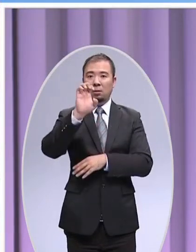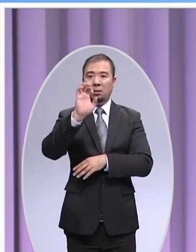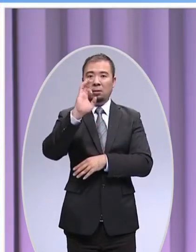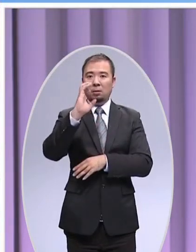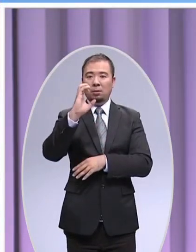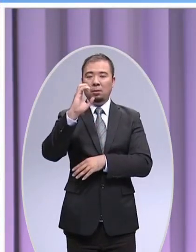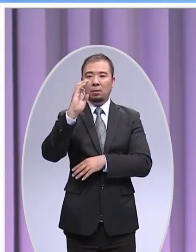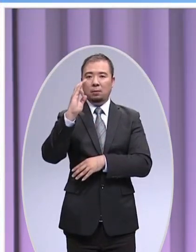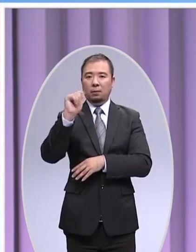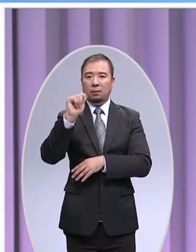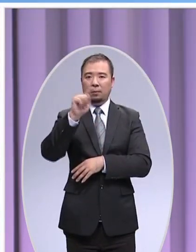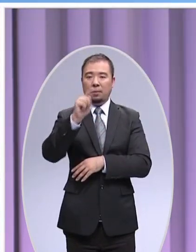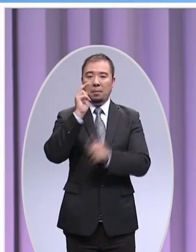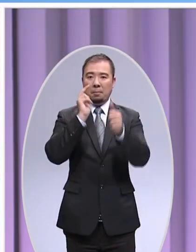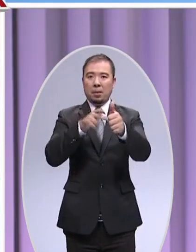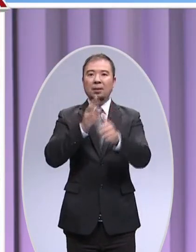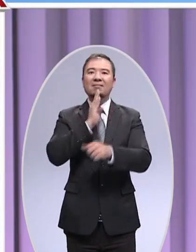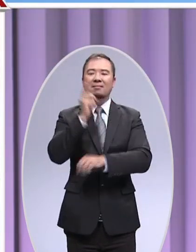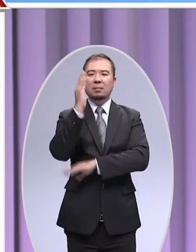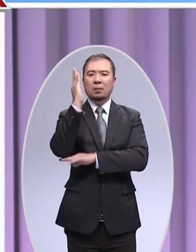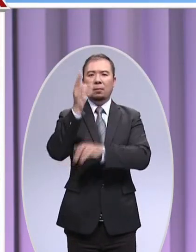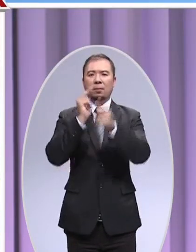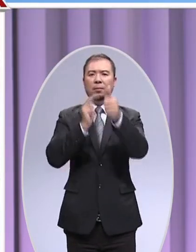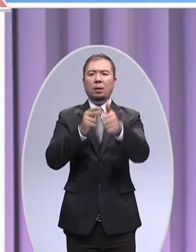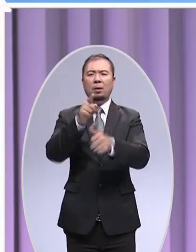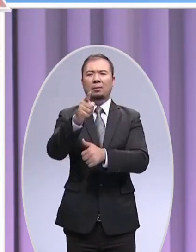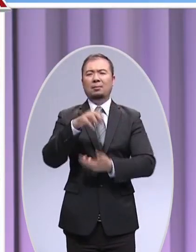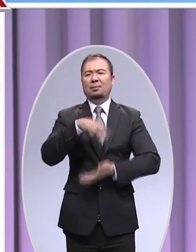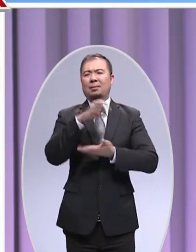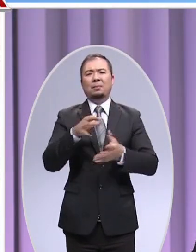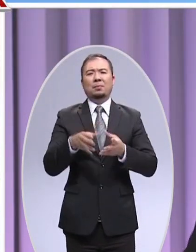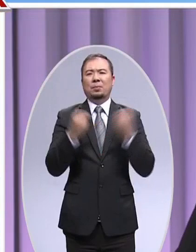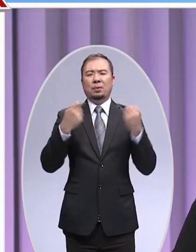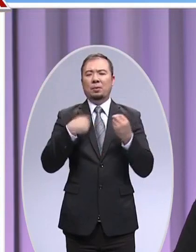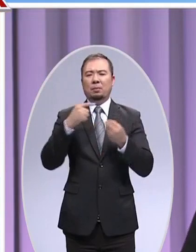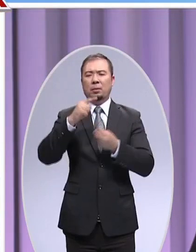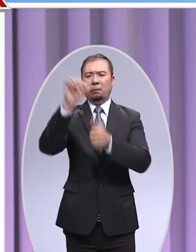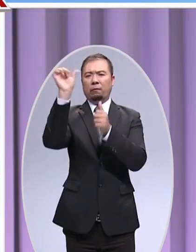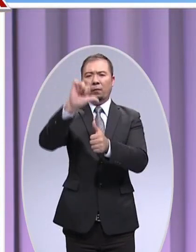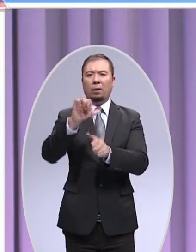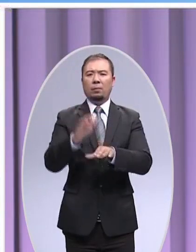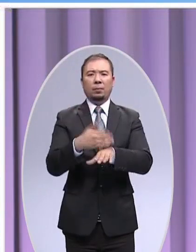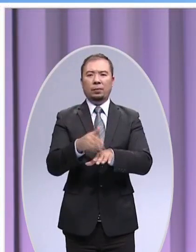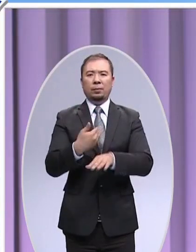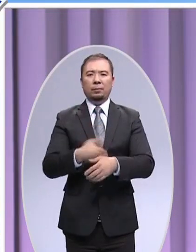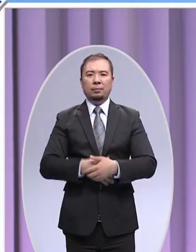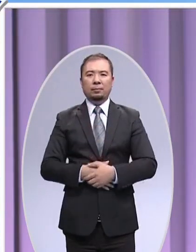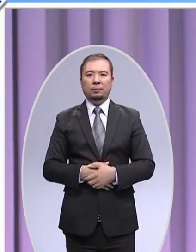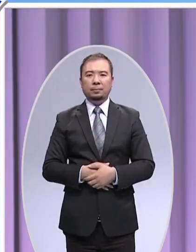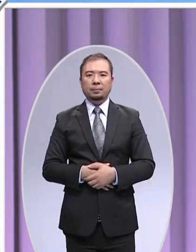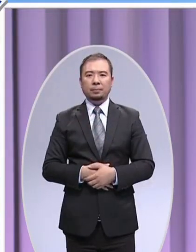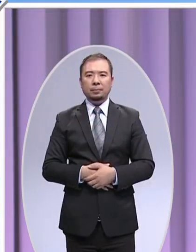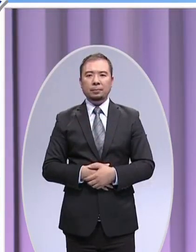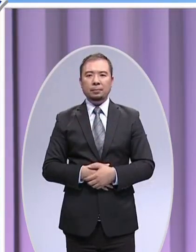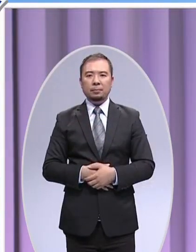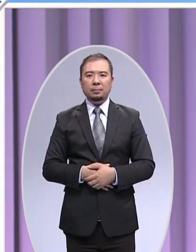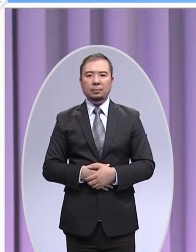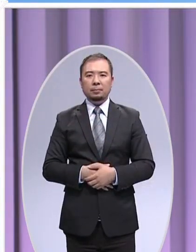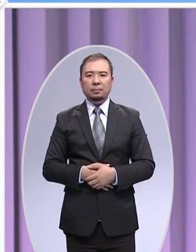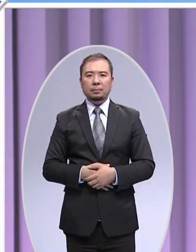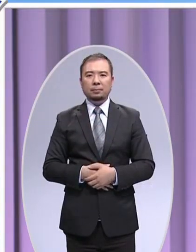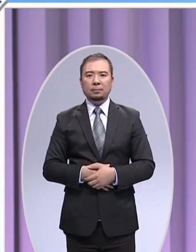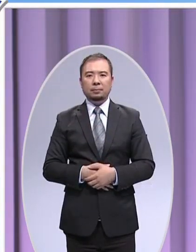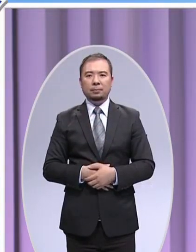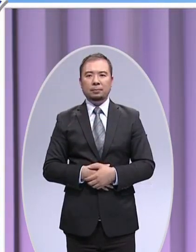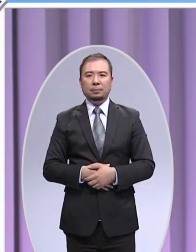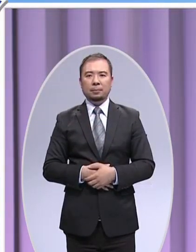总统请你去了，所以不用担心反渗透法不会用在你身上。那我也知道说国人同胞对